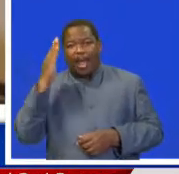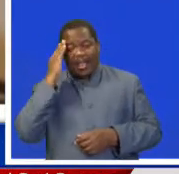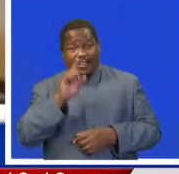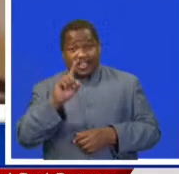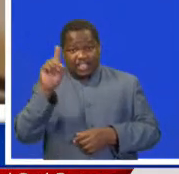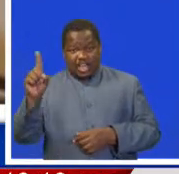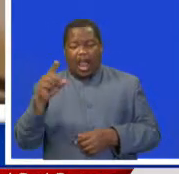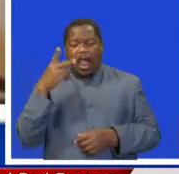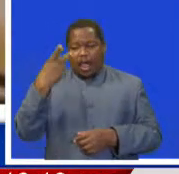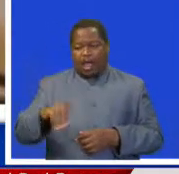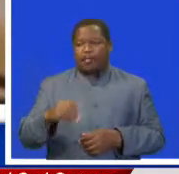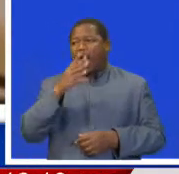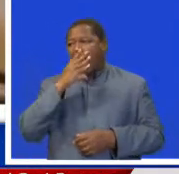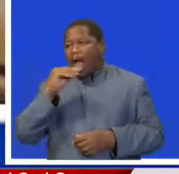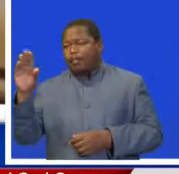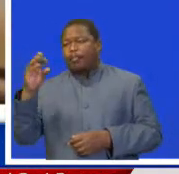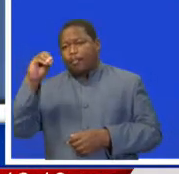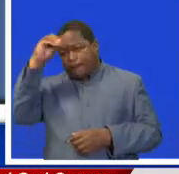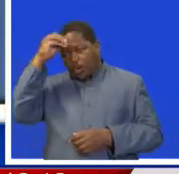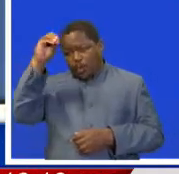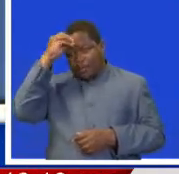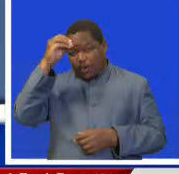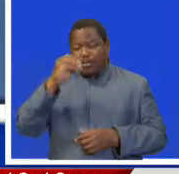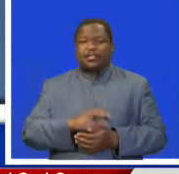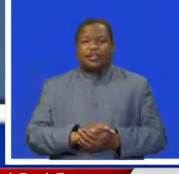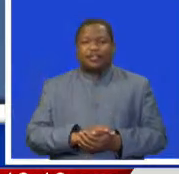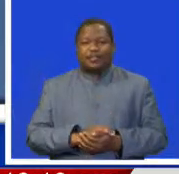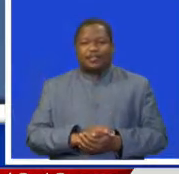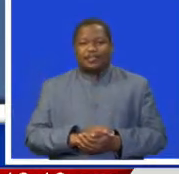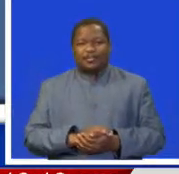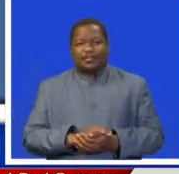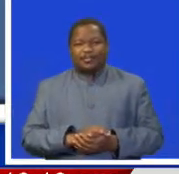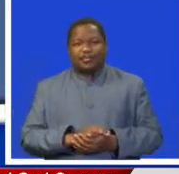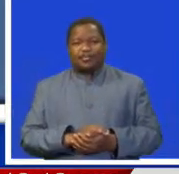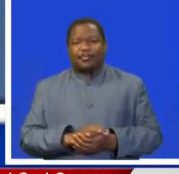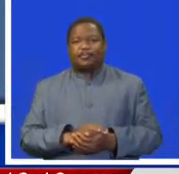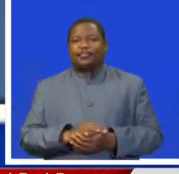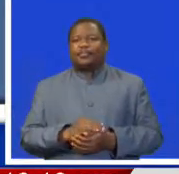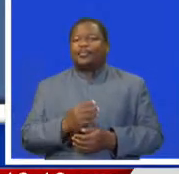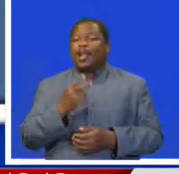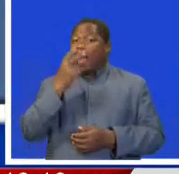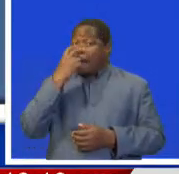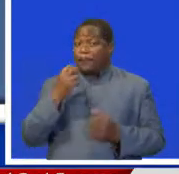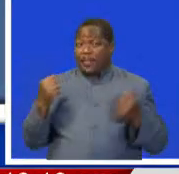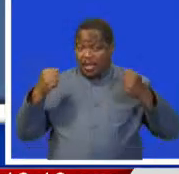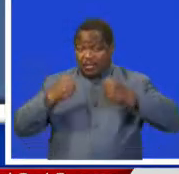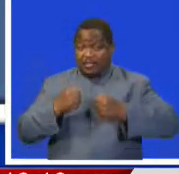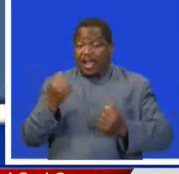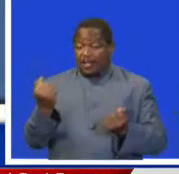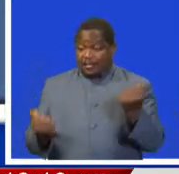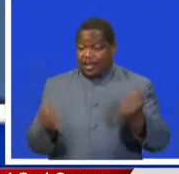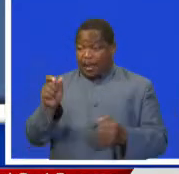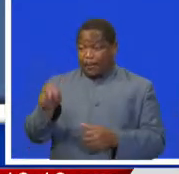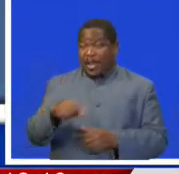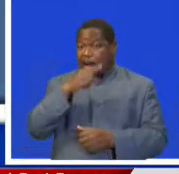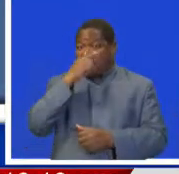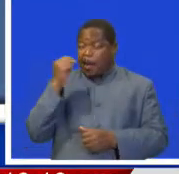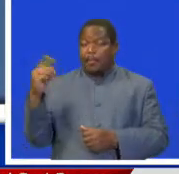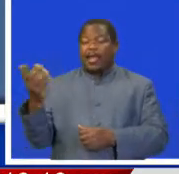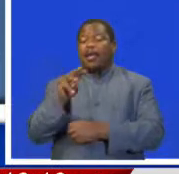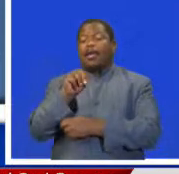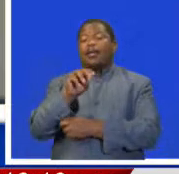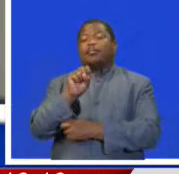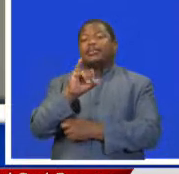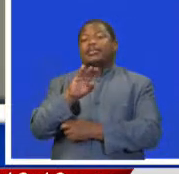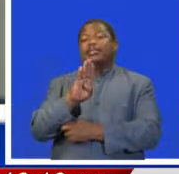soyibikela emaphoyiseni. Ngemuva kwekulalela lendzaba manje Florence Msibi uyiqhubekisele embili lendzaba ngalesine mhlati